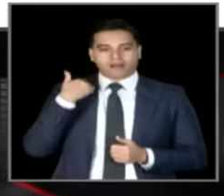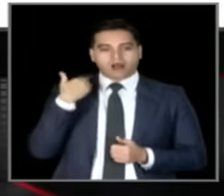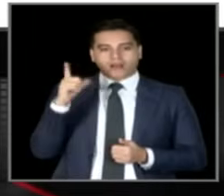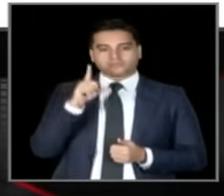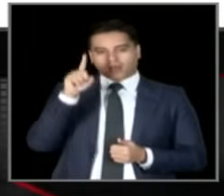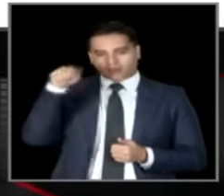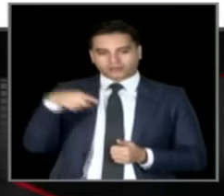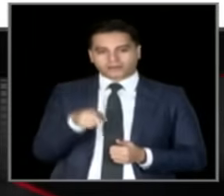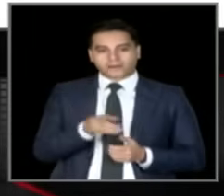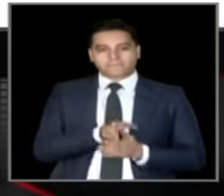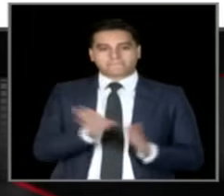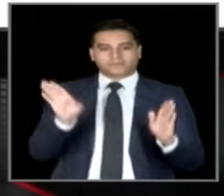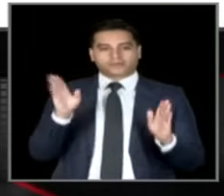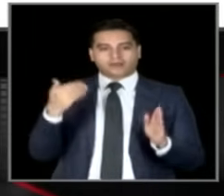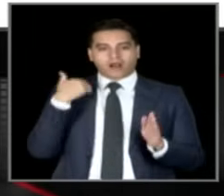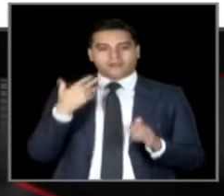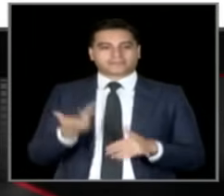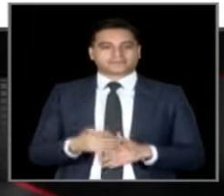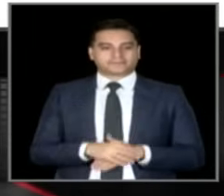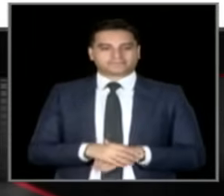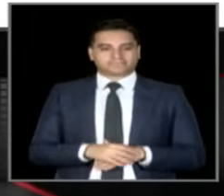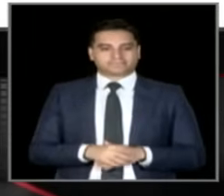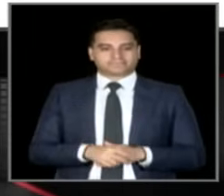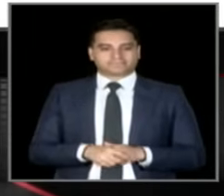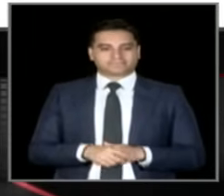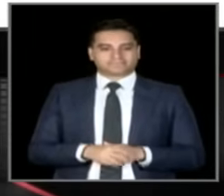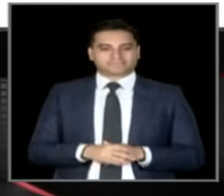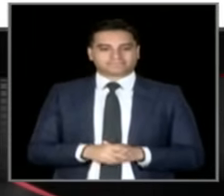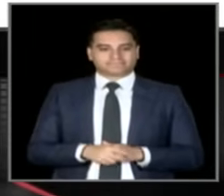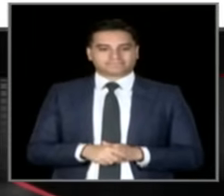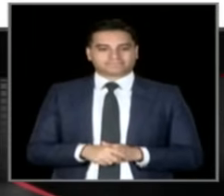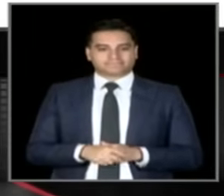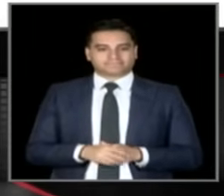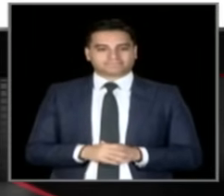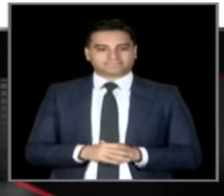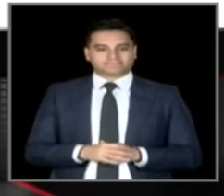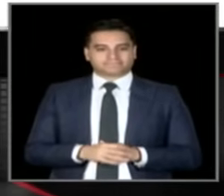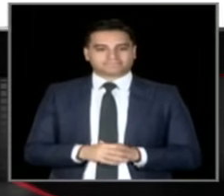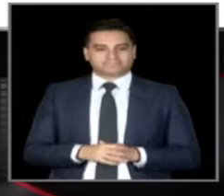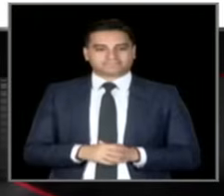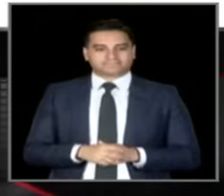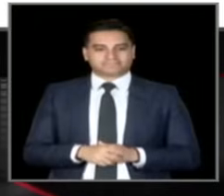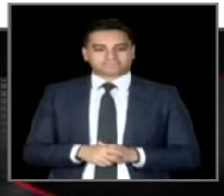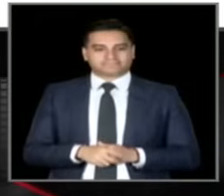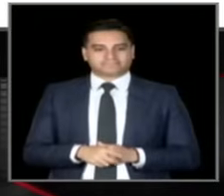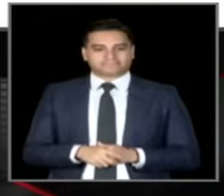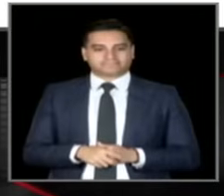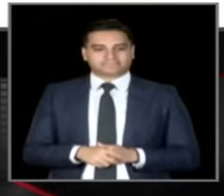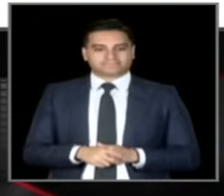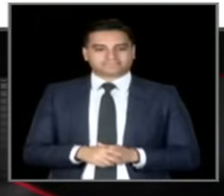ما هو الرقم الصحيح الذي يؤدي للخروج من المتاهة؟